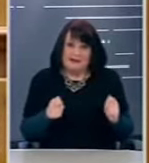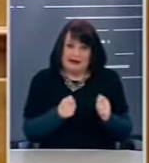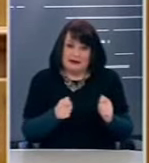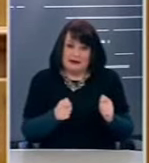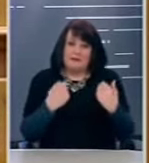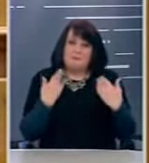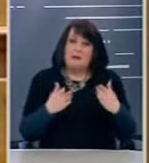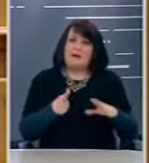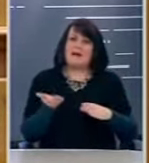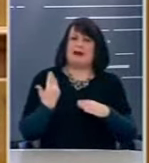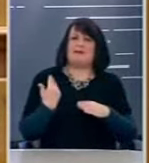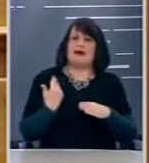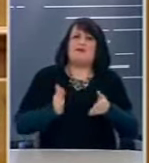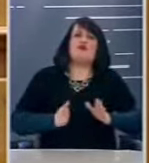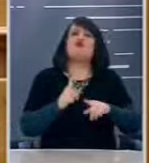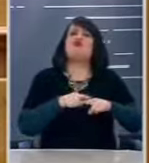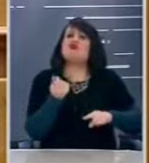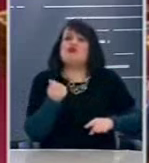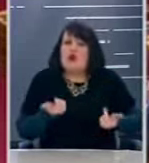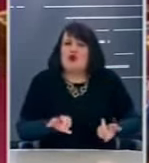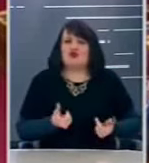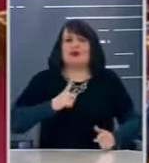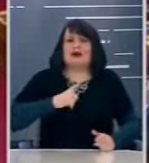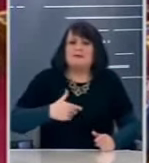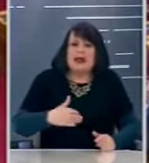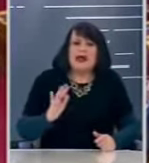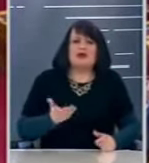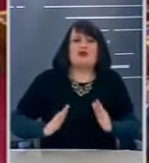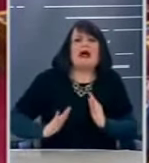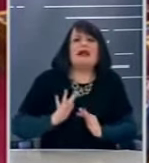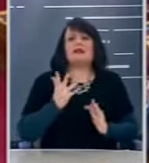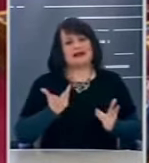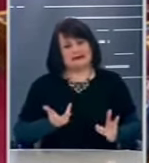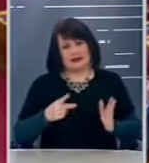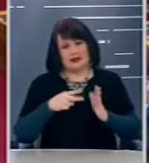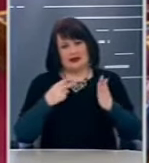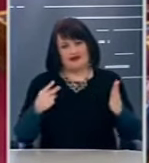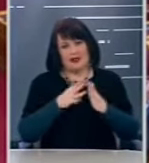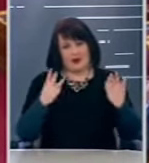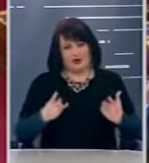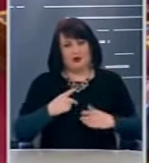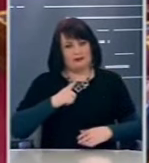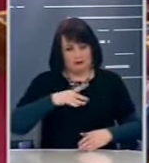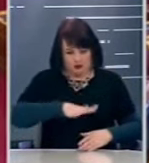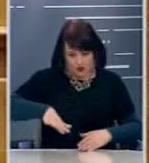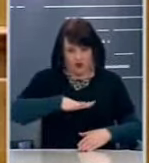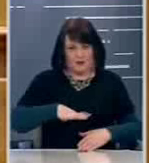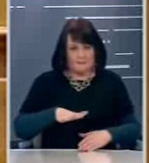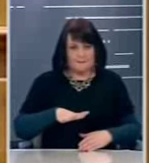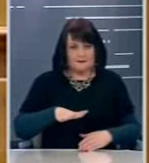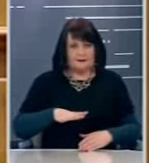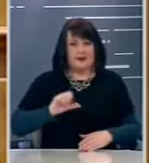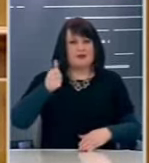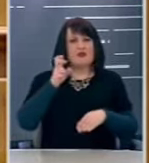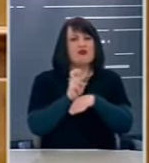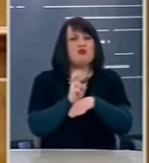σήμερα έχουν ψηφιστεί και με την πορεία της οικονομίας και με τις προβλέψεις για τους ρυθμούς ανάπτυξης το 2017 και το 2018, το